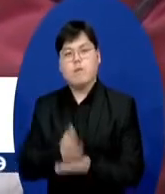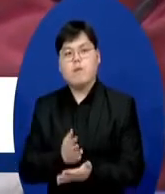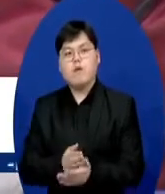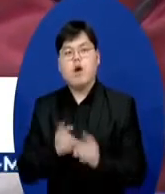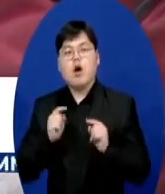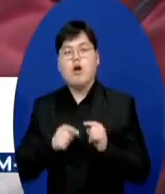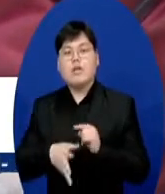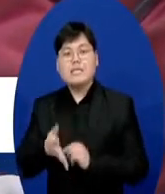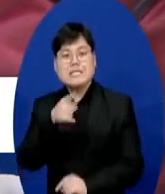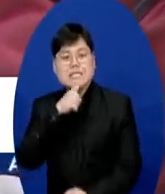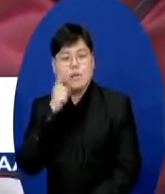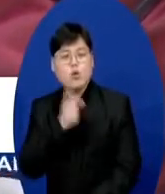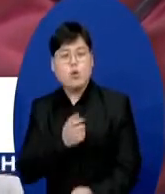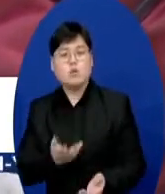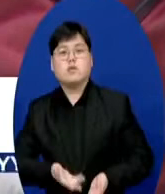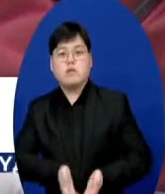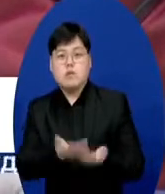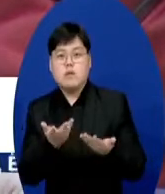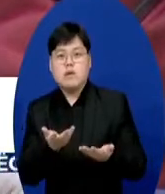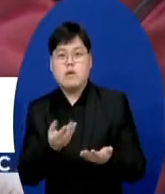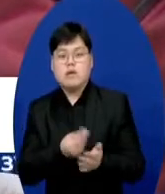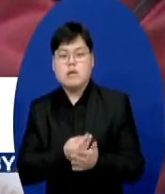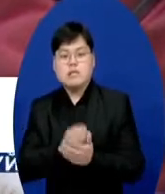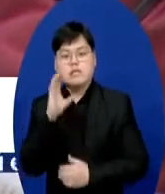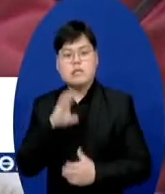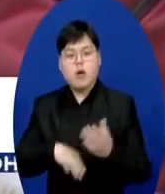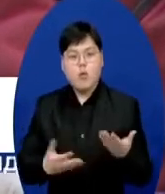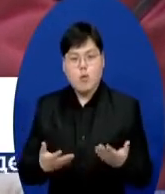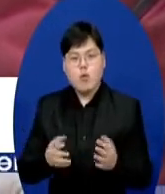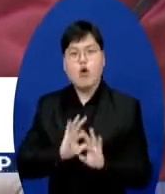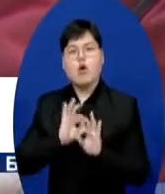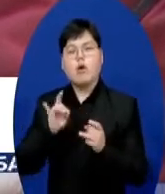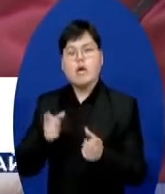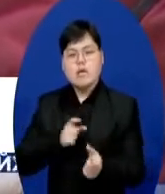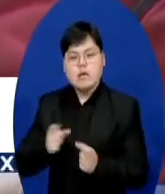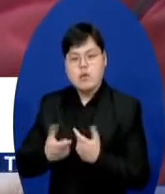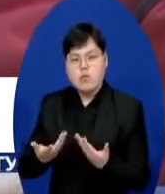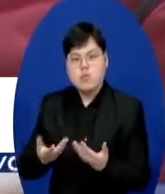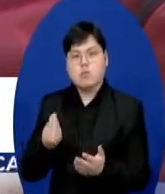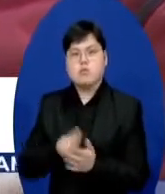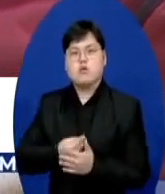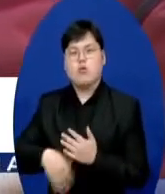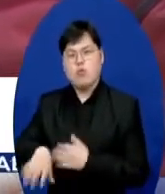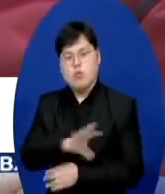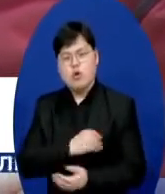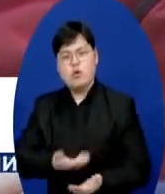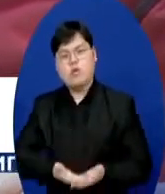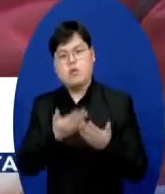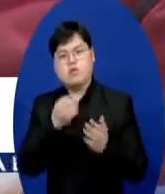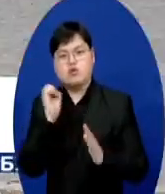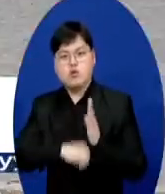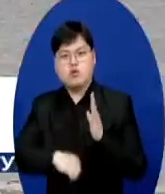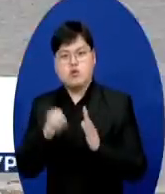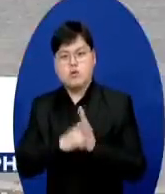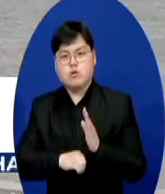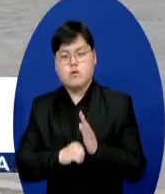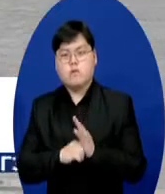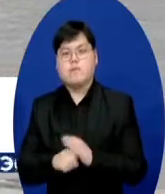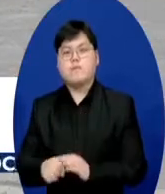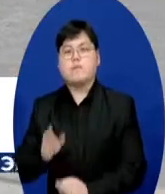надад. Одоо бол залуучуудаа дэмжээ те санхүү бай тийм уу юу бай тийм эдийн засаг бай тийм тэр бүх юм аа дэмжиж өгмөр байна